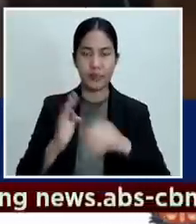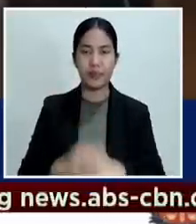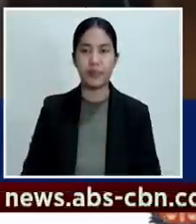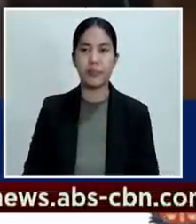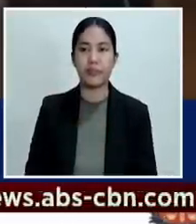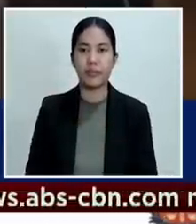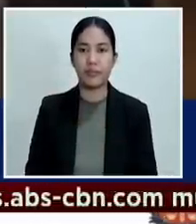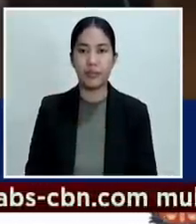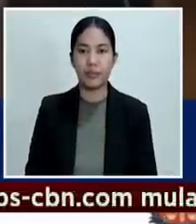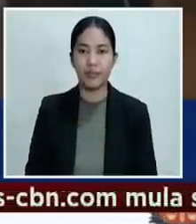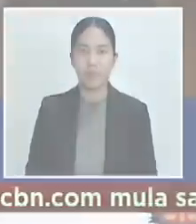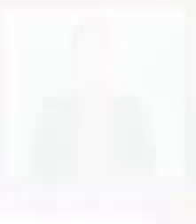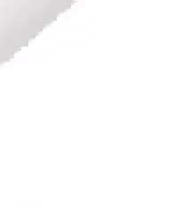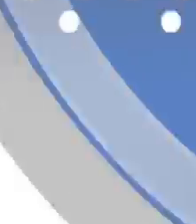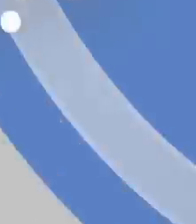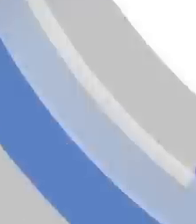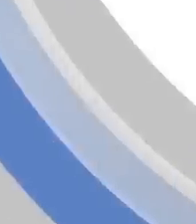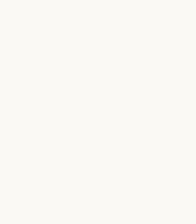News.